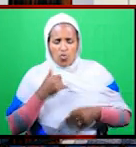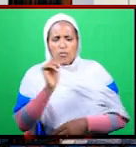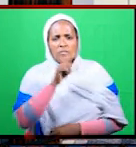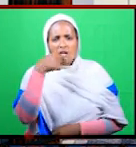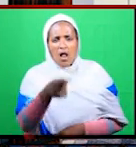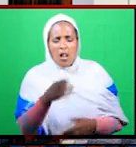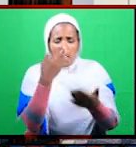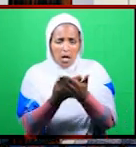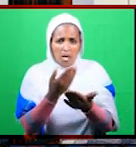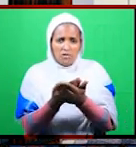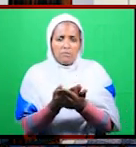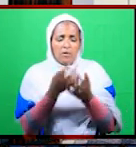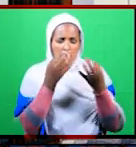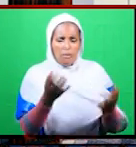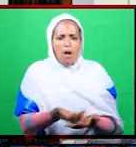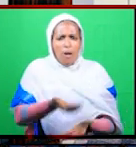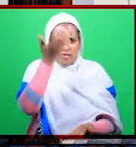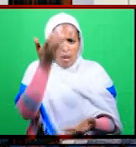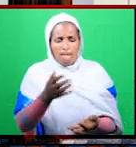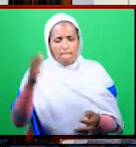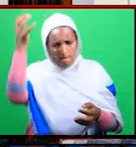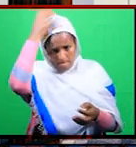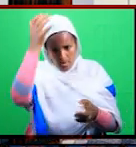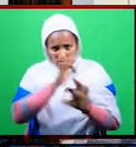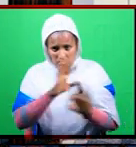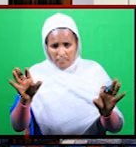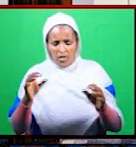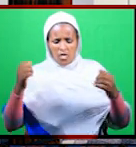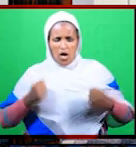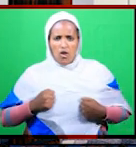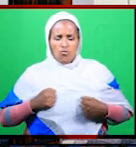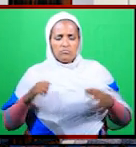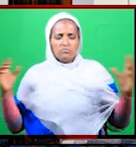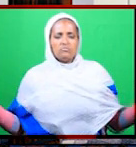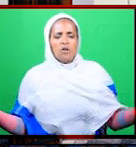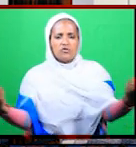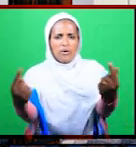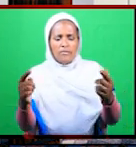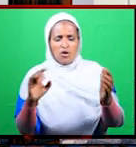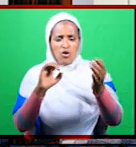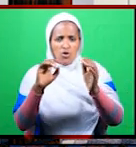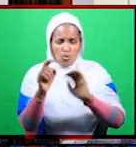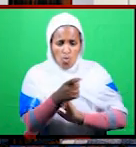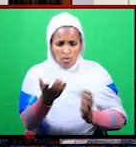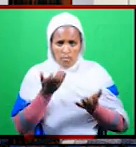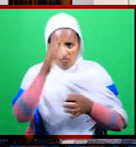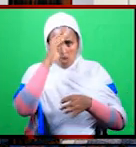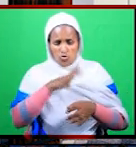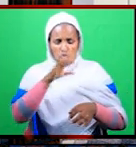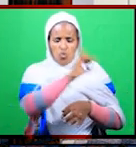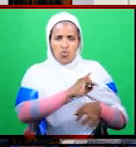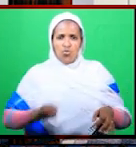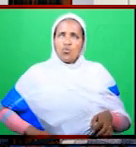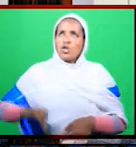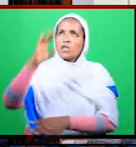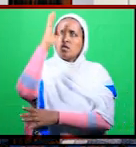እንፈልገው ምን ይላል? ያለ ገንዘብ ሀብታም፣ ያለ መንግስትነት ገራም፣ ያለ ሰራዊት ታጃቢ ሊሆን የሚፈልግ ሰው